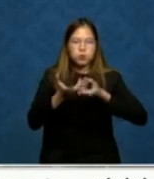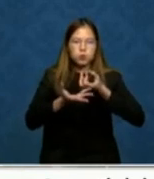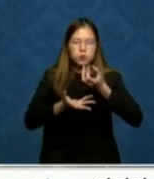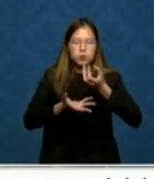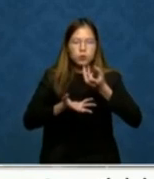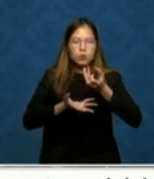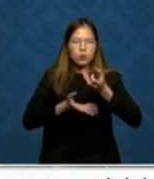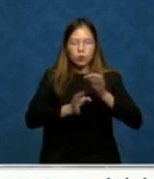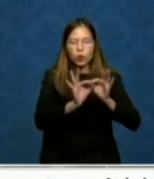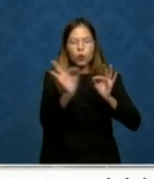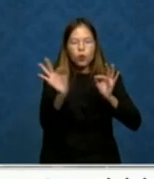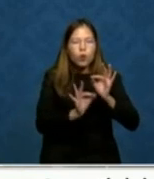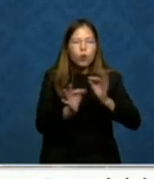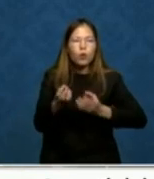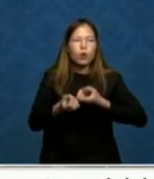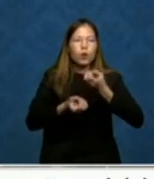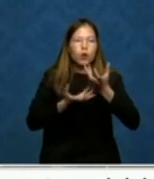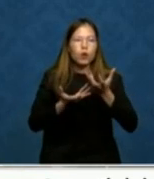เกิดขึ้นนั้น